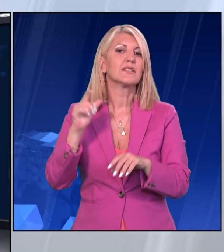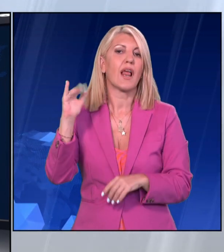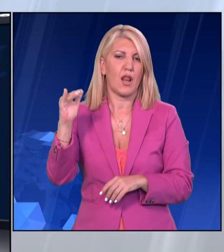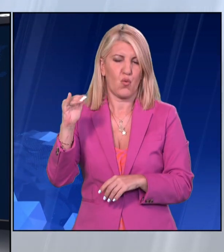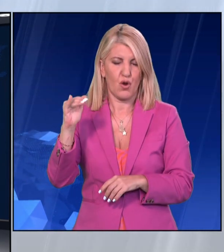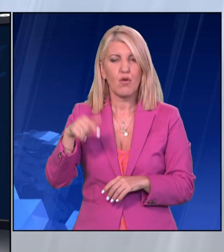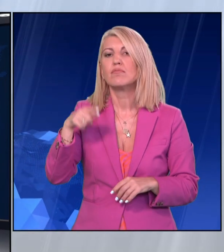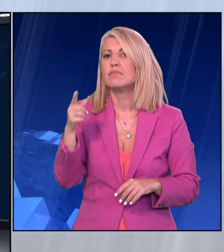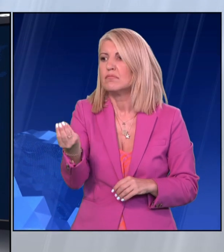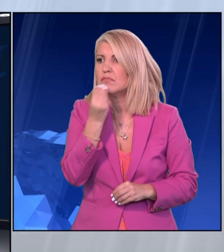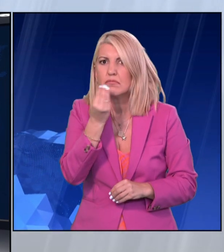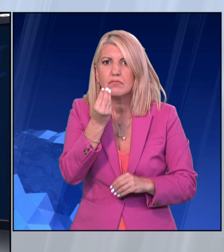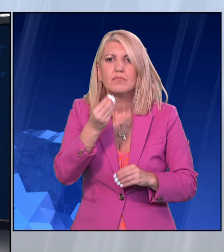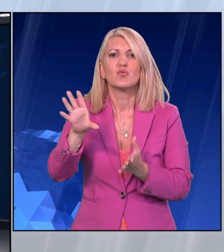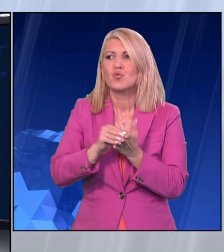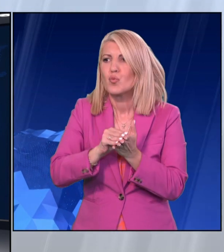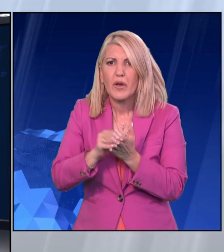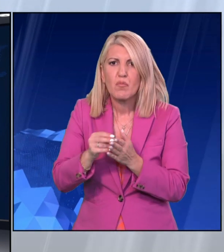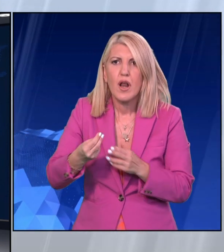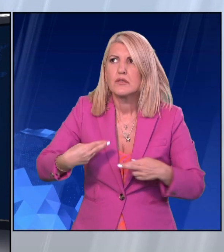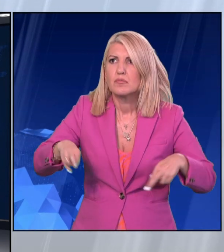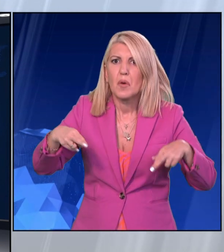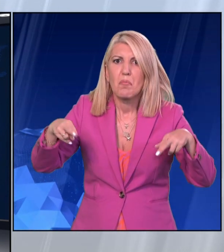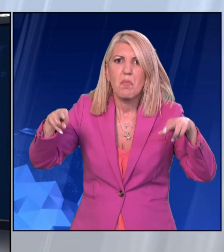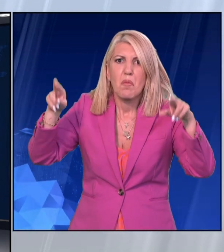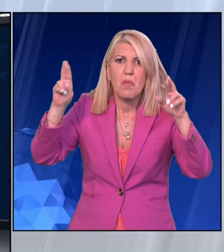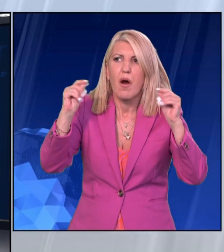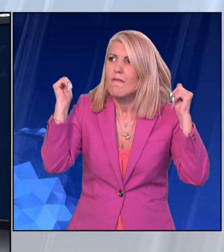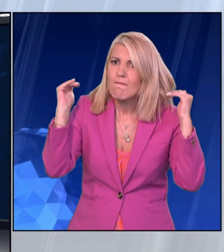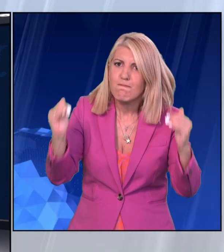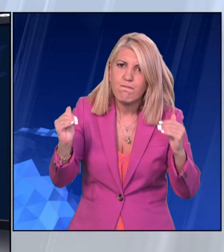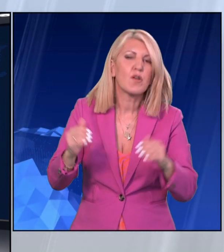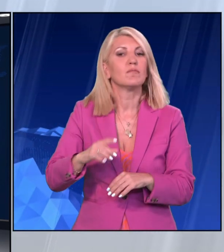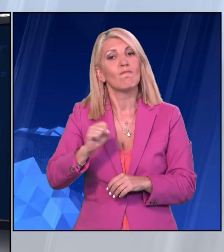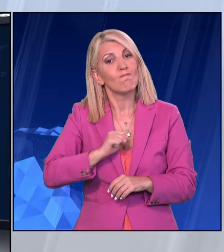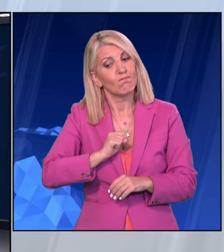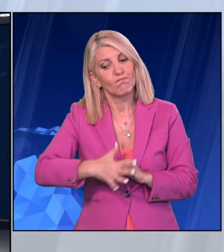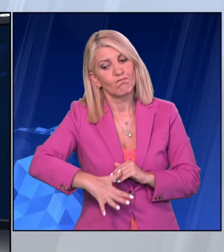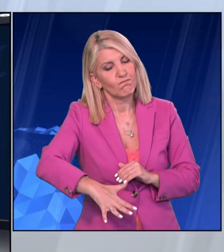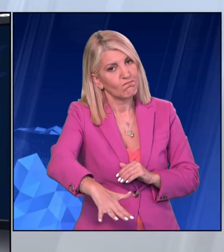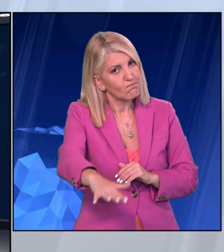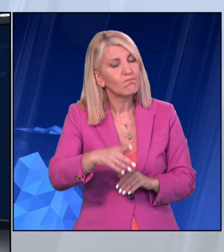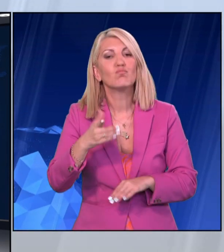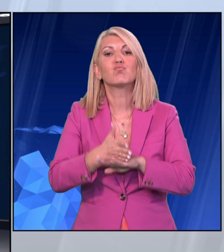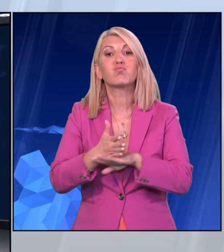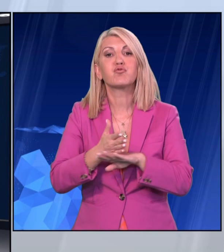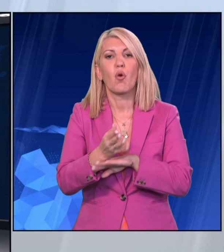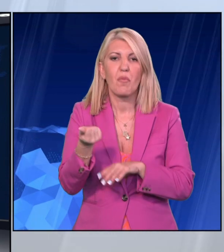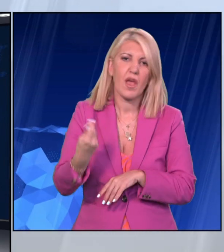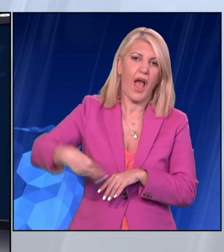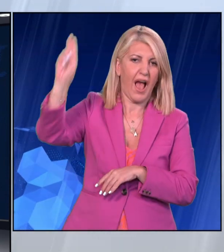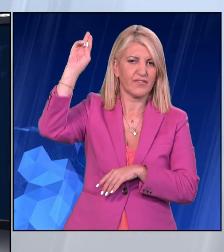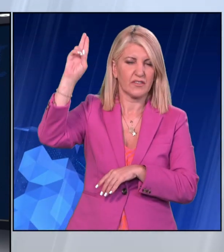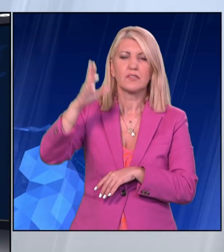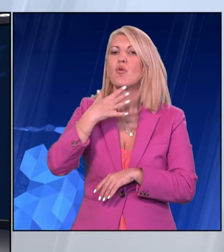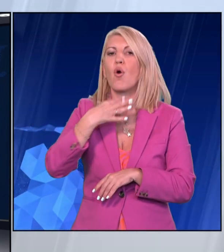να παραμένουν στα ύψη. Φόβοι για περαιτέρω αυξήσεις και στο ψωμί την επόμενη περίοδο εκφράζουν οι επαγγελματίες, καθώς εκτινάσεται